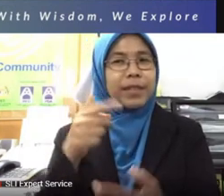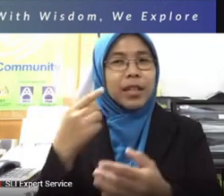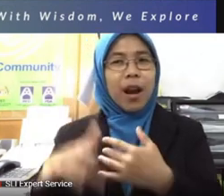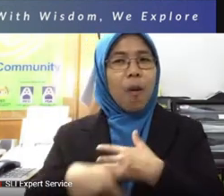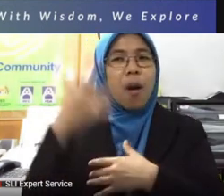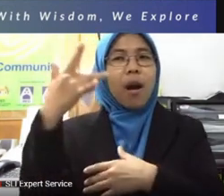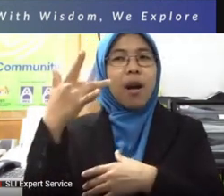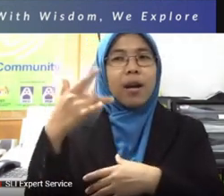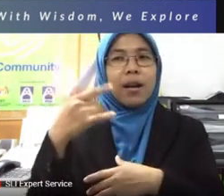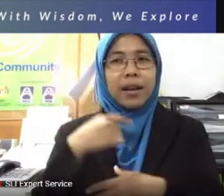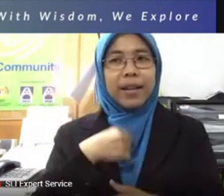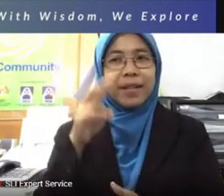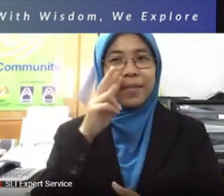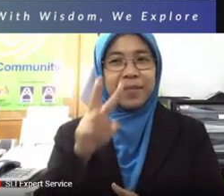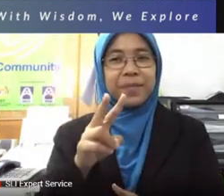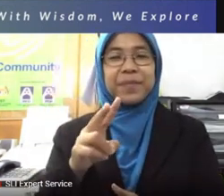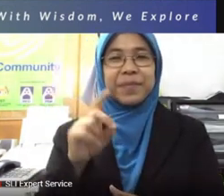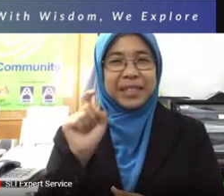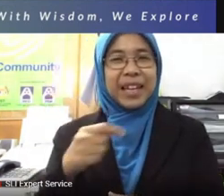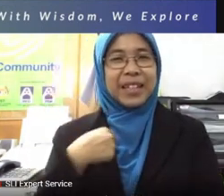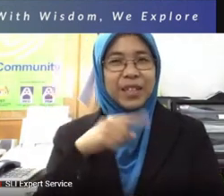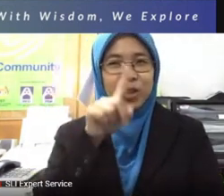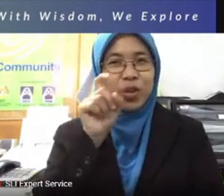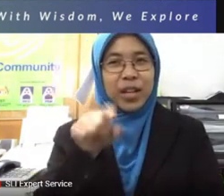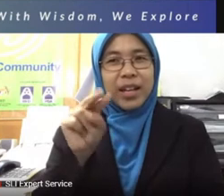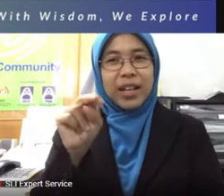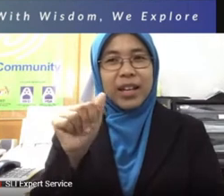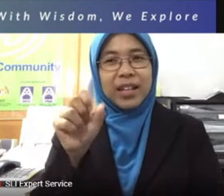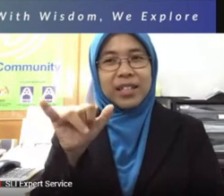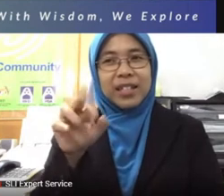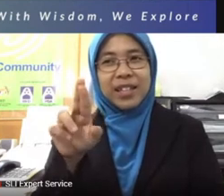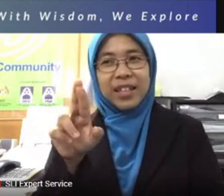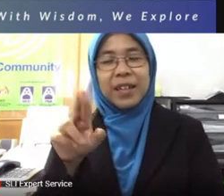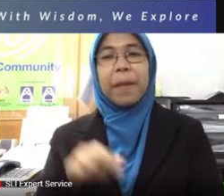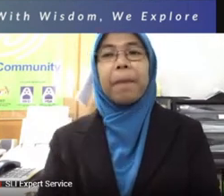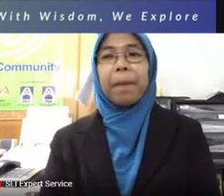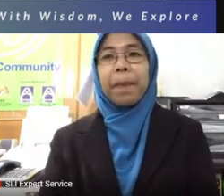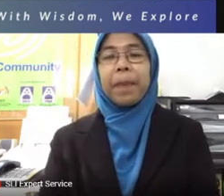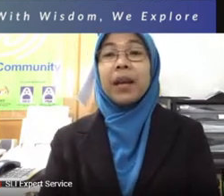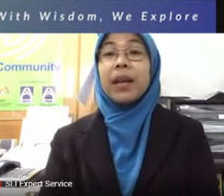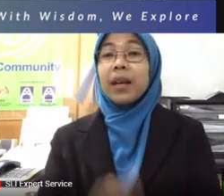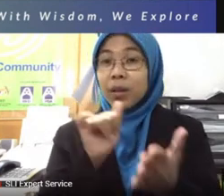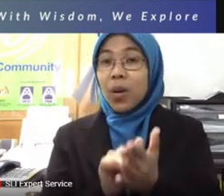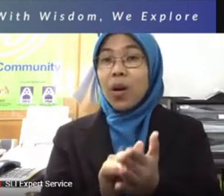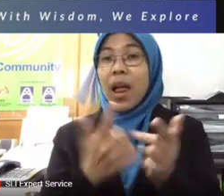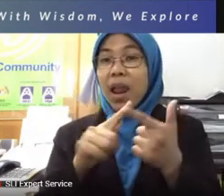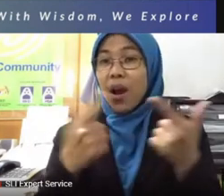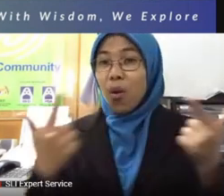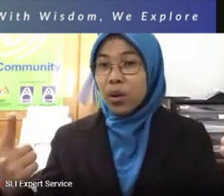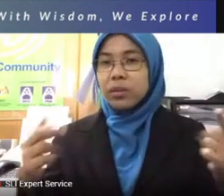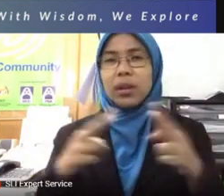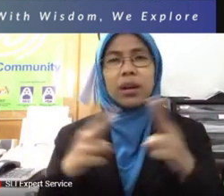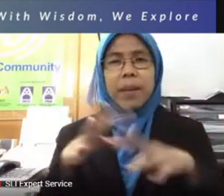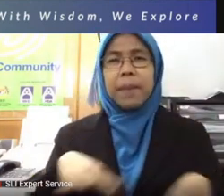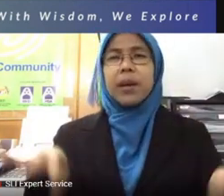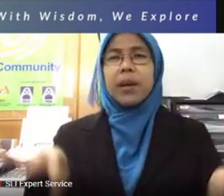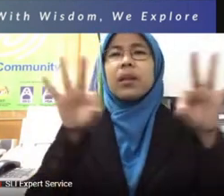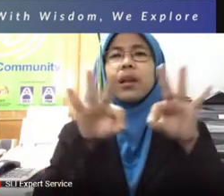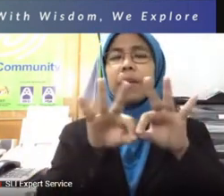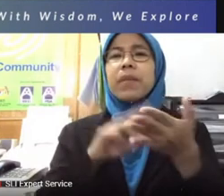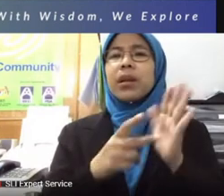awal kita boleh nampak pasti ada soalan daripada Encik Nasir. Body language penting dalam public speaking bagi